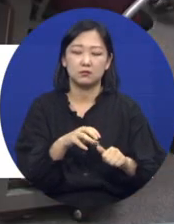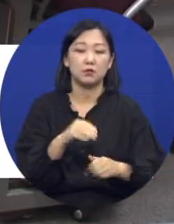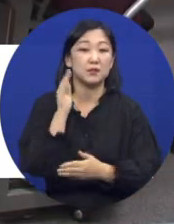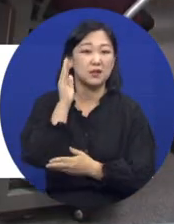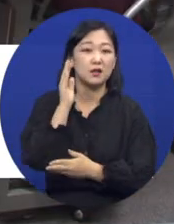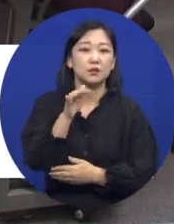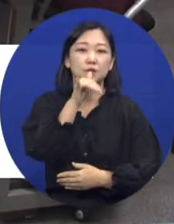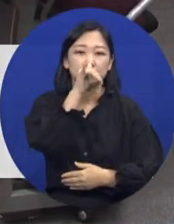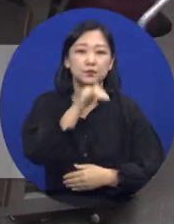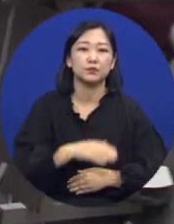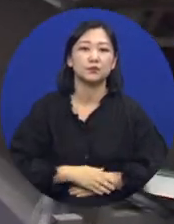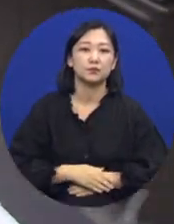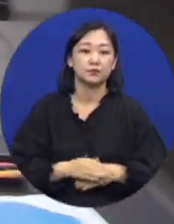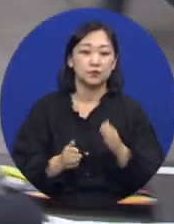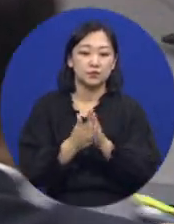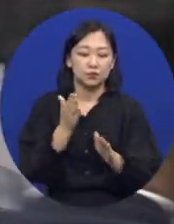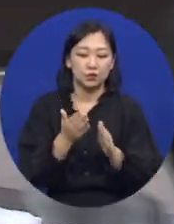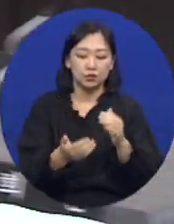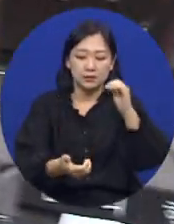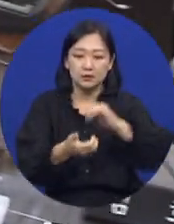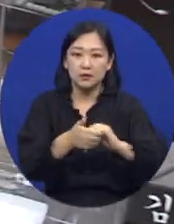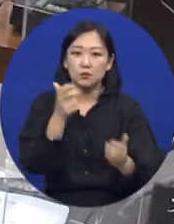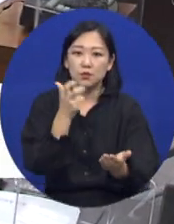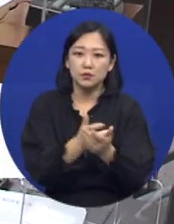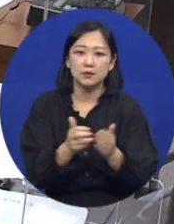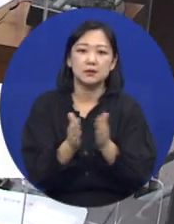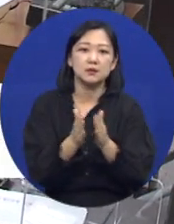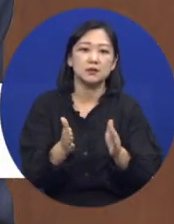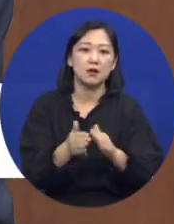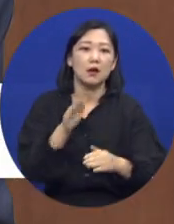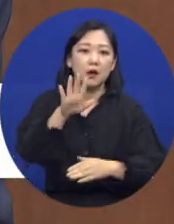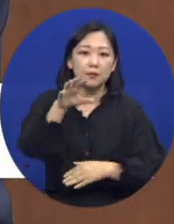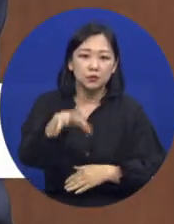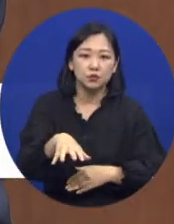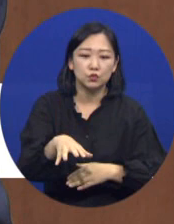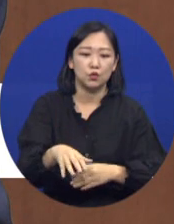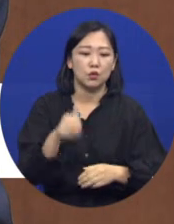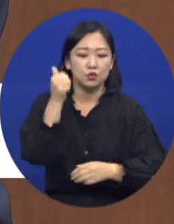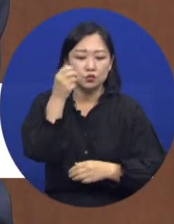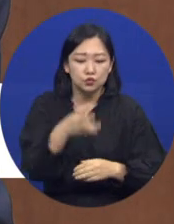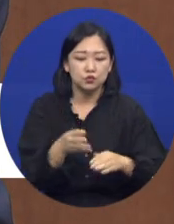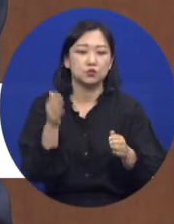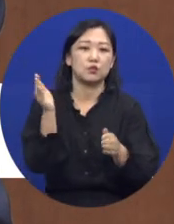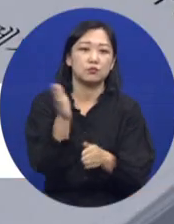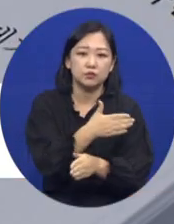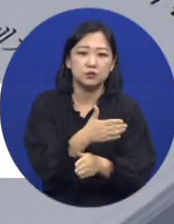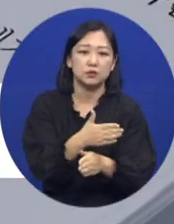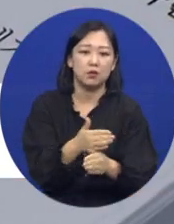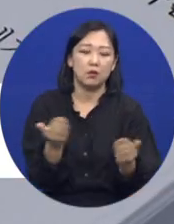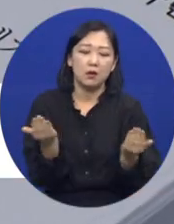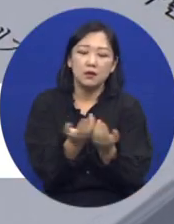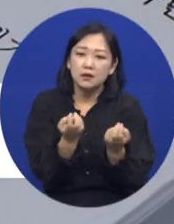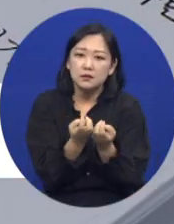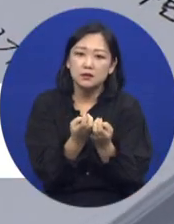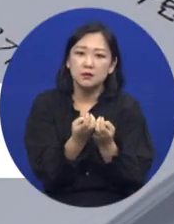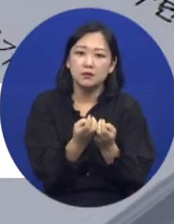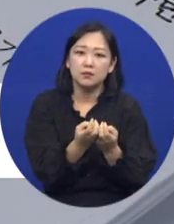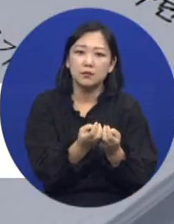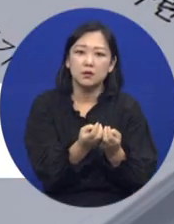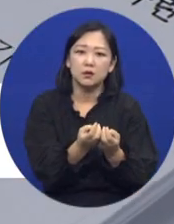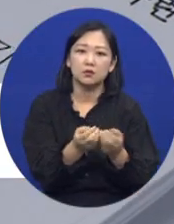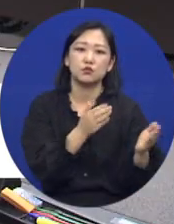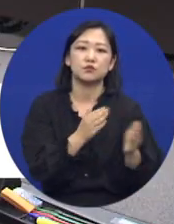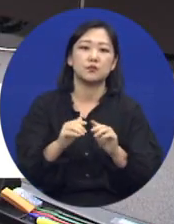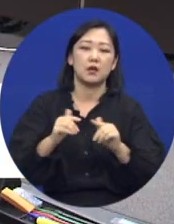했었잖아. 특히 도시공원 일몰제 시행을 앞두고 도의회가 수년 전부터 대책을 요구했지만 도정이 준비하지 않아